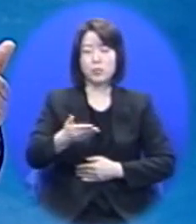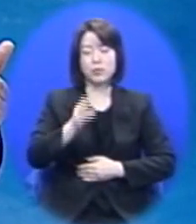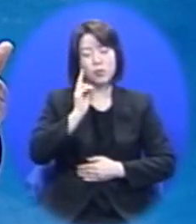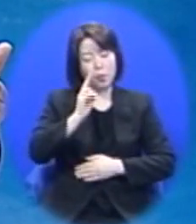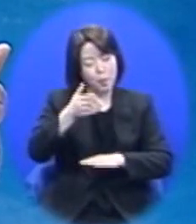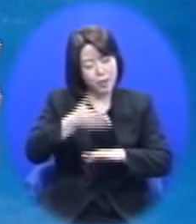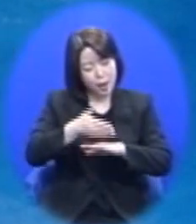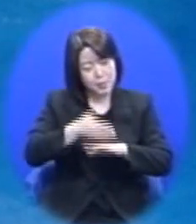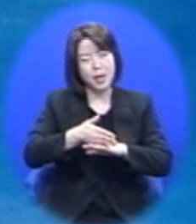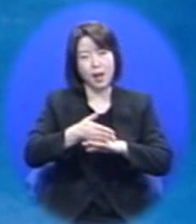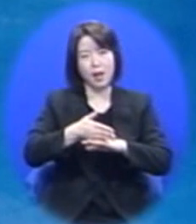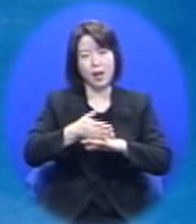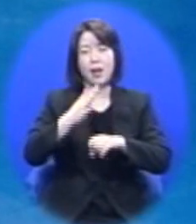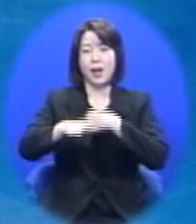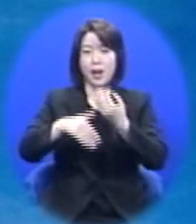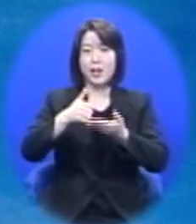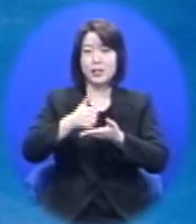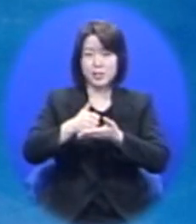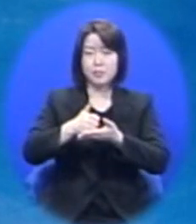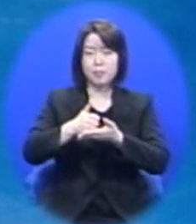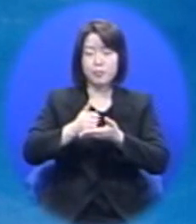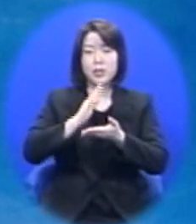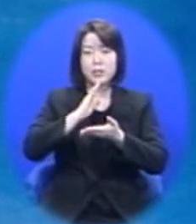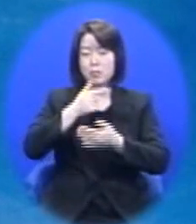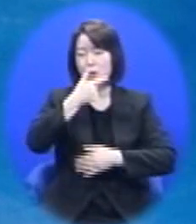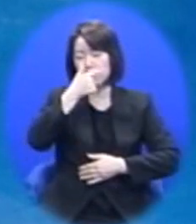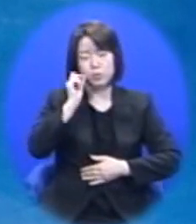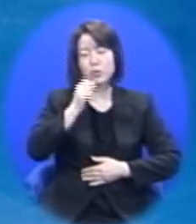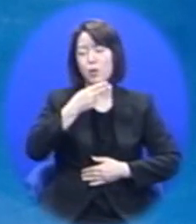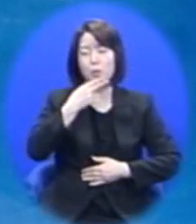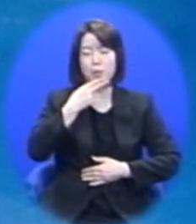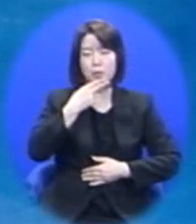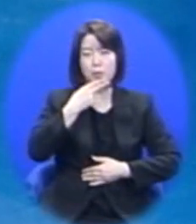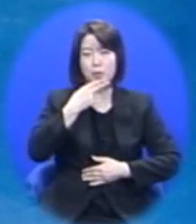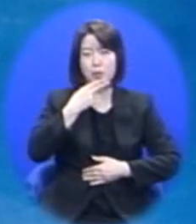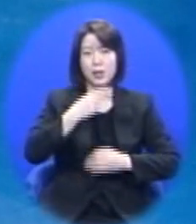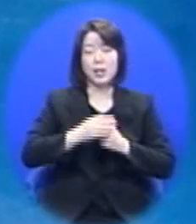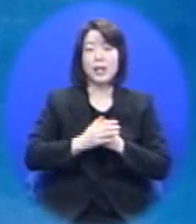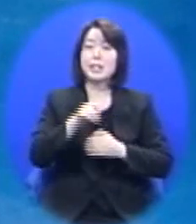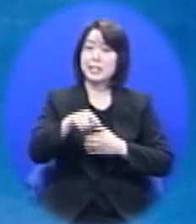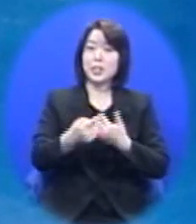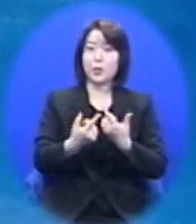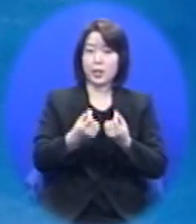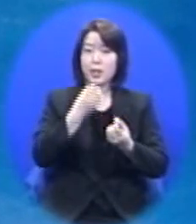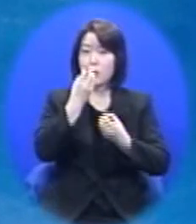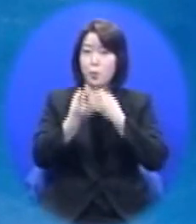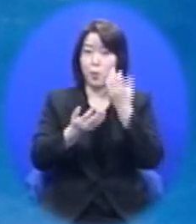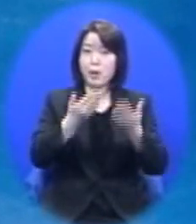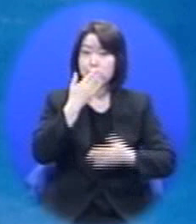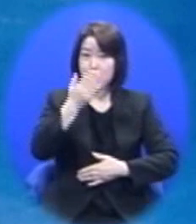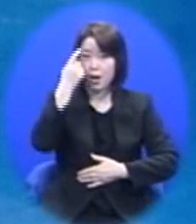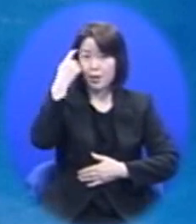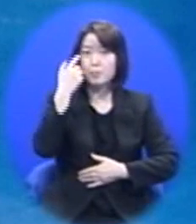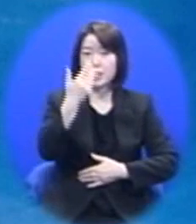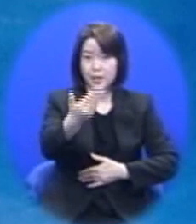감사했습니다. 하나님, 정말 부족함이 없습니다. 그렇게 고백하실 수